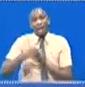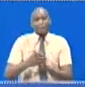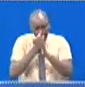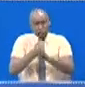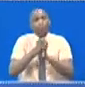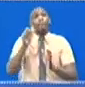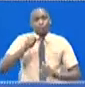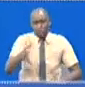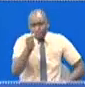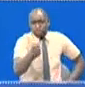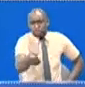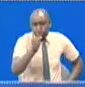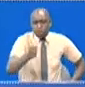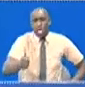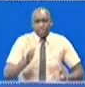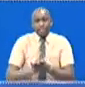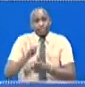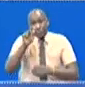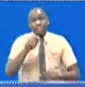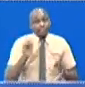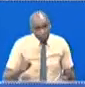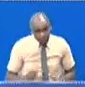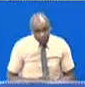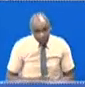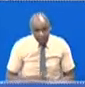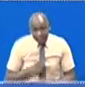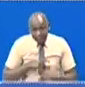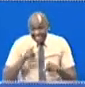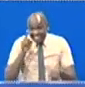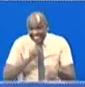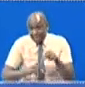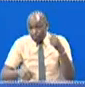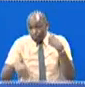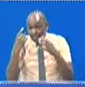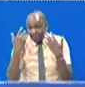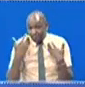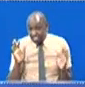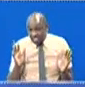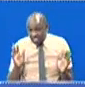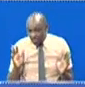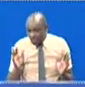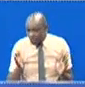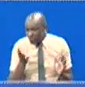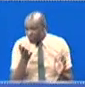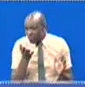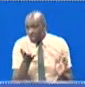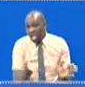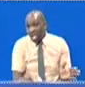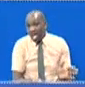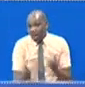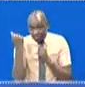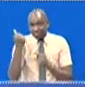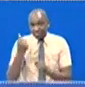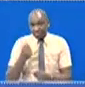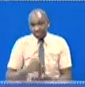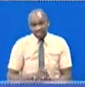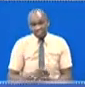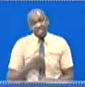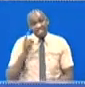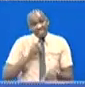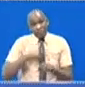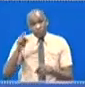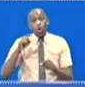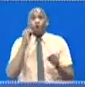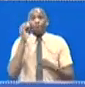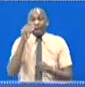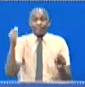hata mkono, ataweza kugusa mkono wake. Lakini wacha Sasira amesachukua hiyo kura, ukienda hata